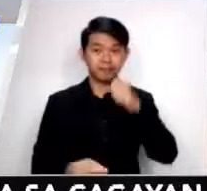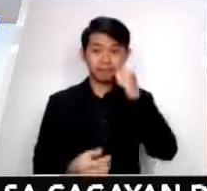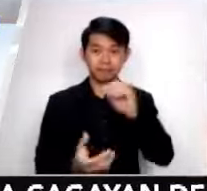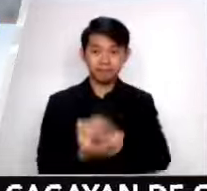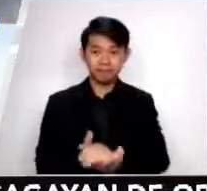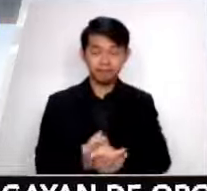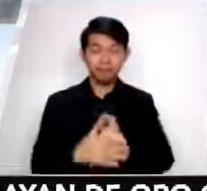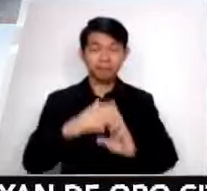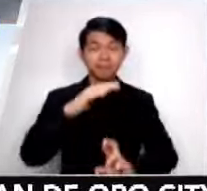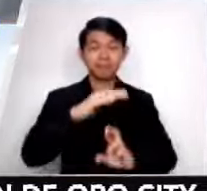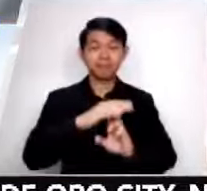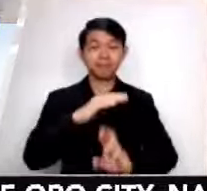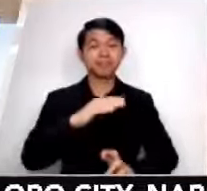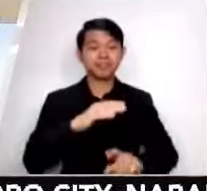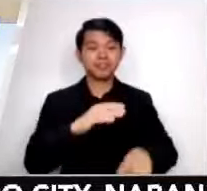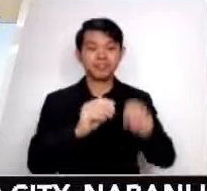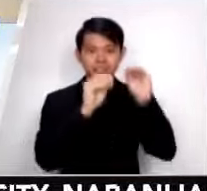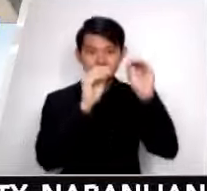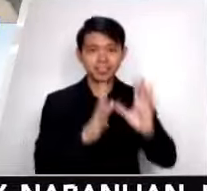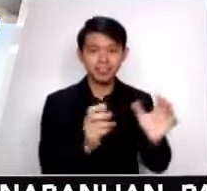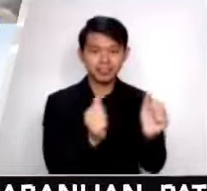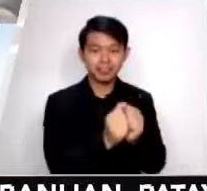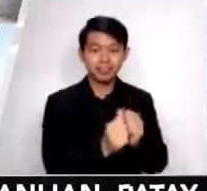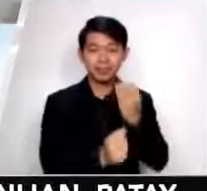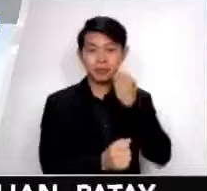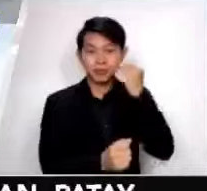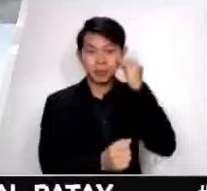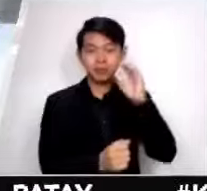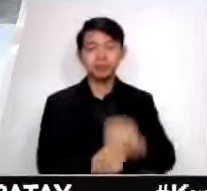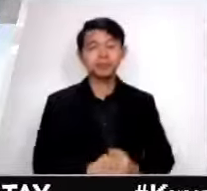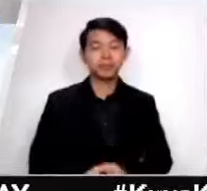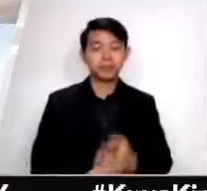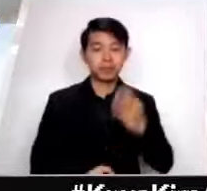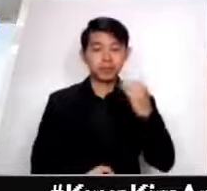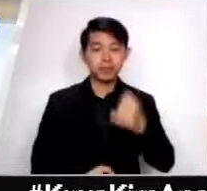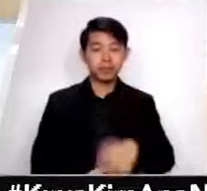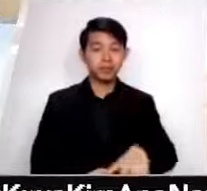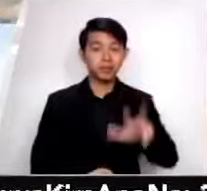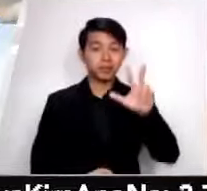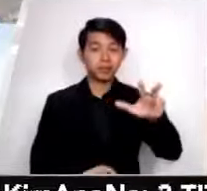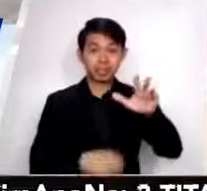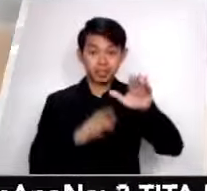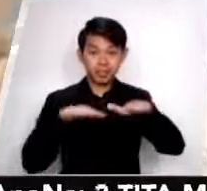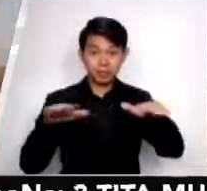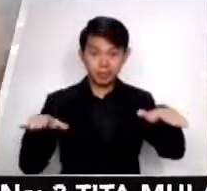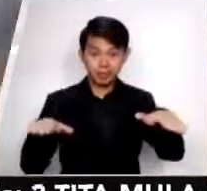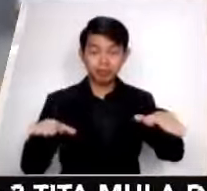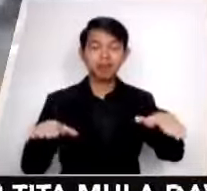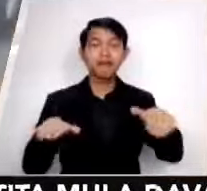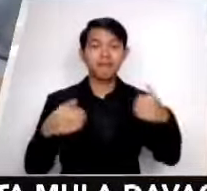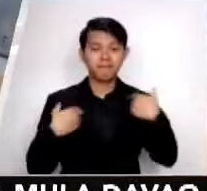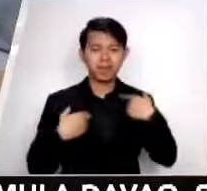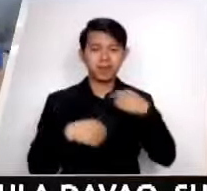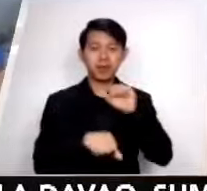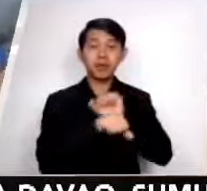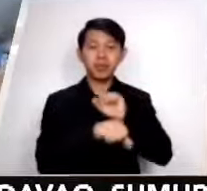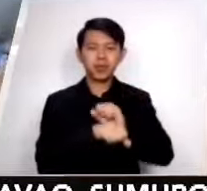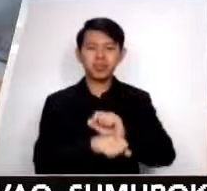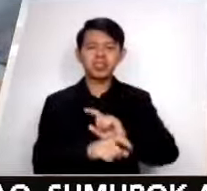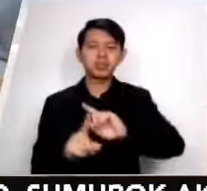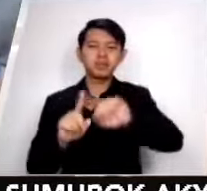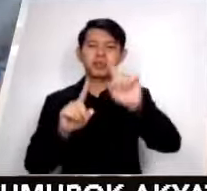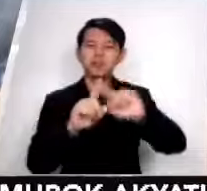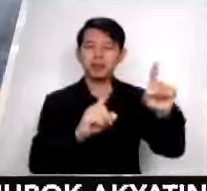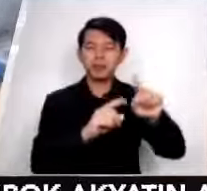ang kasama ni Lolo sa bahay dahil ang kanilang 3 anak may trabaho na sa iba't ibang bansa. Buti na lang